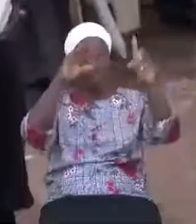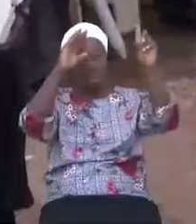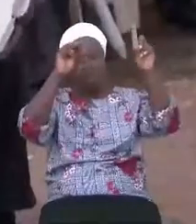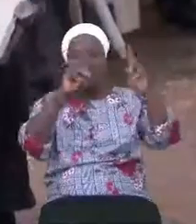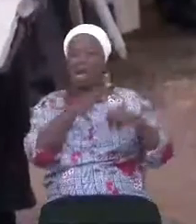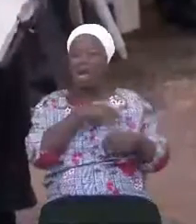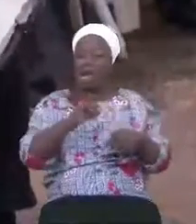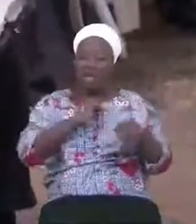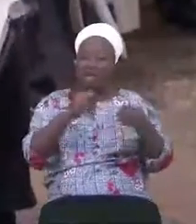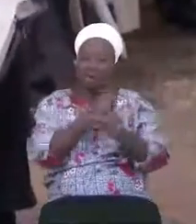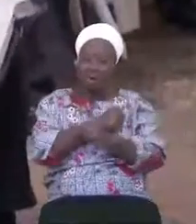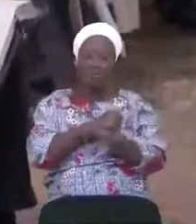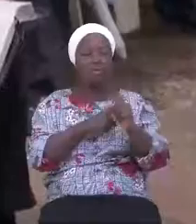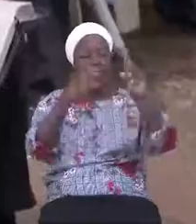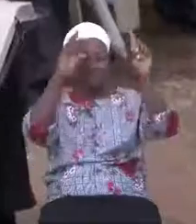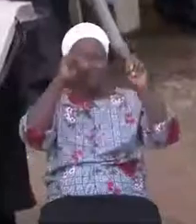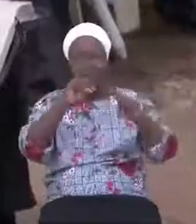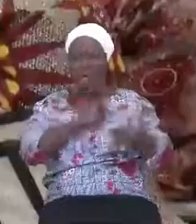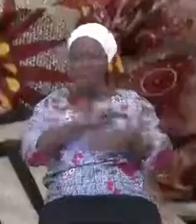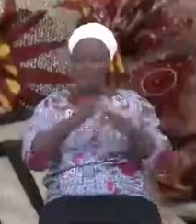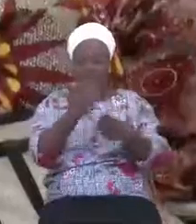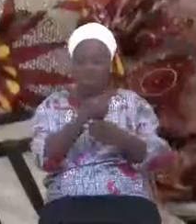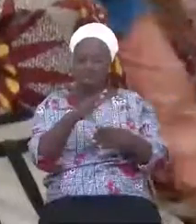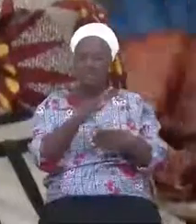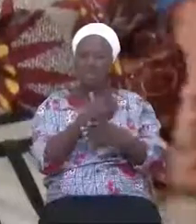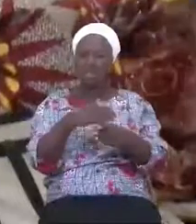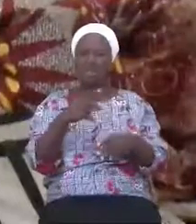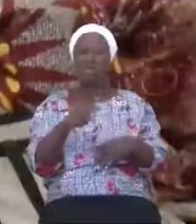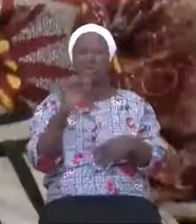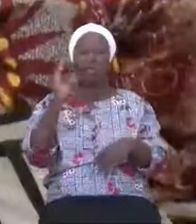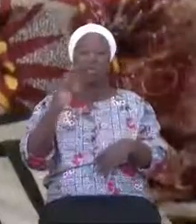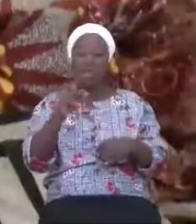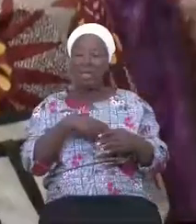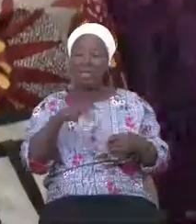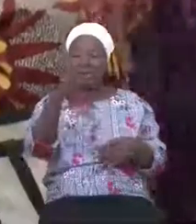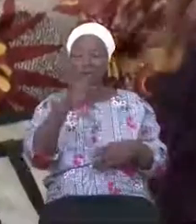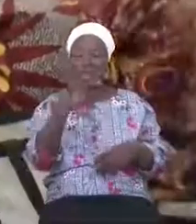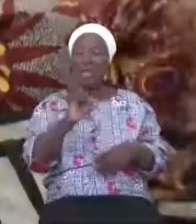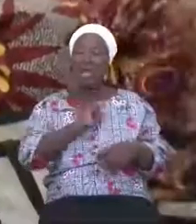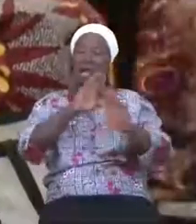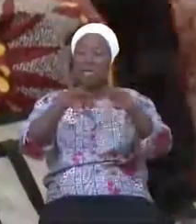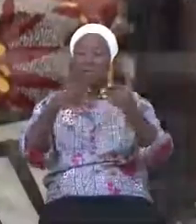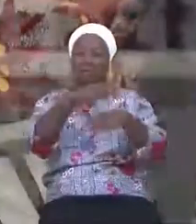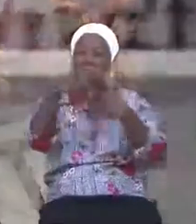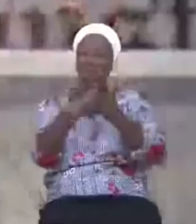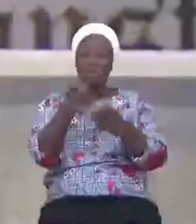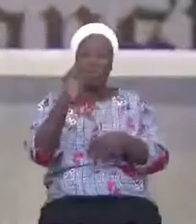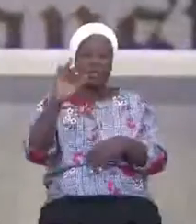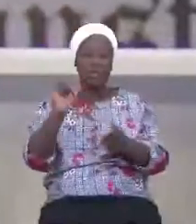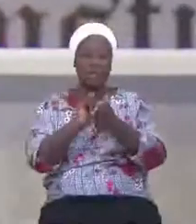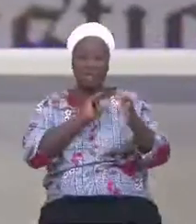je prends plaisir en lui. Dieu a dit, j'ai donné tous les messages que